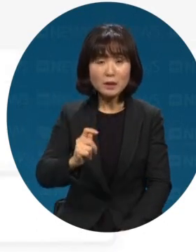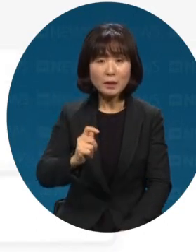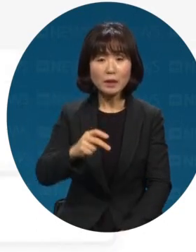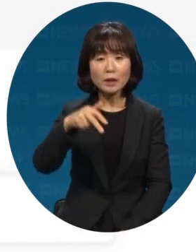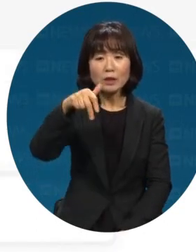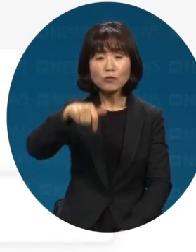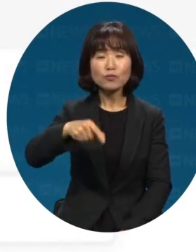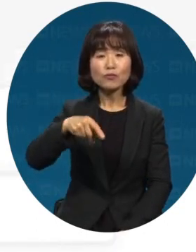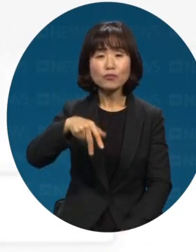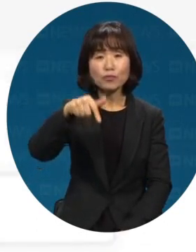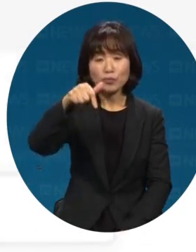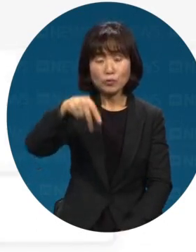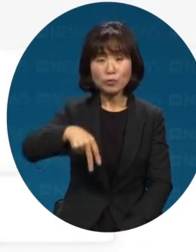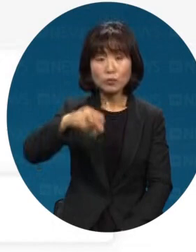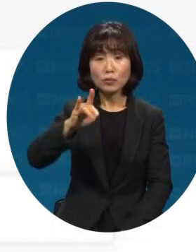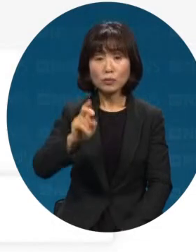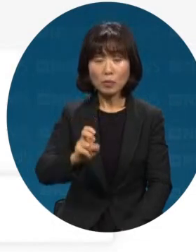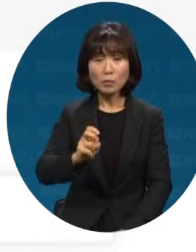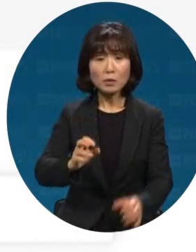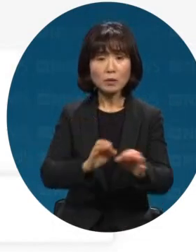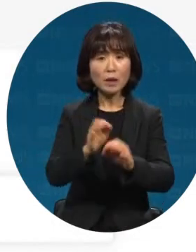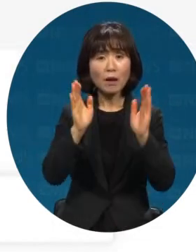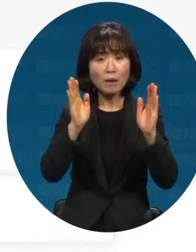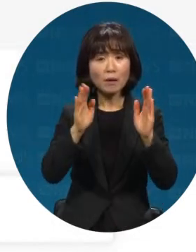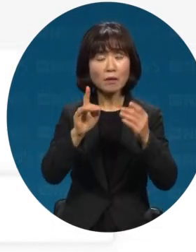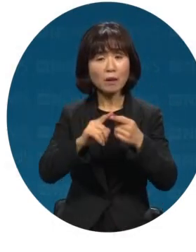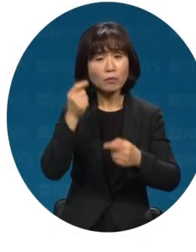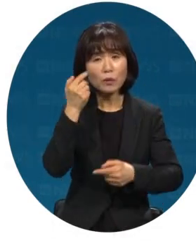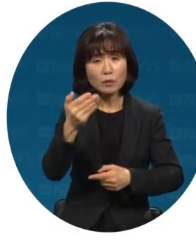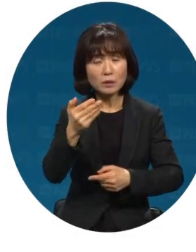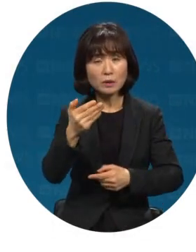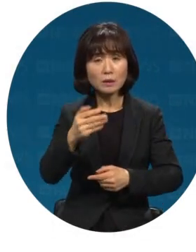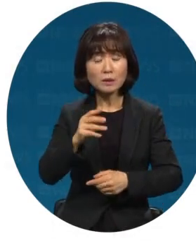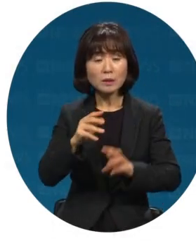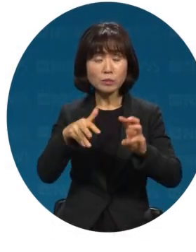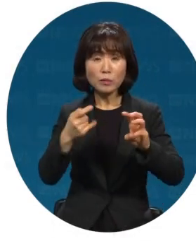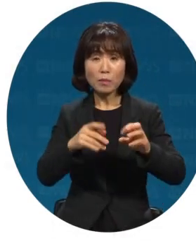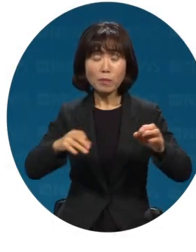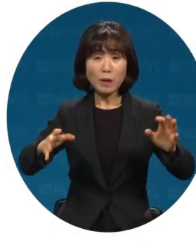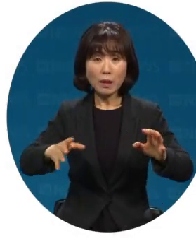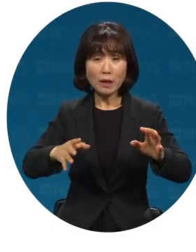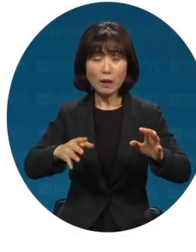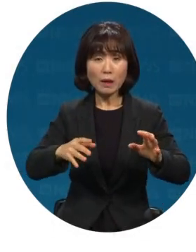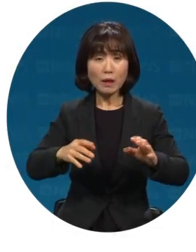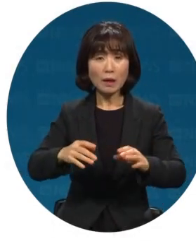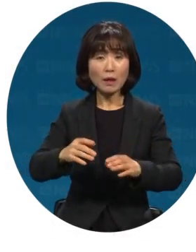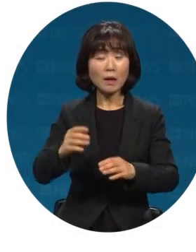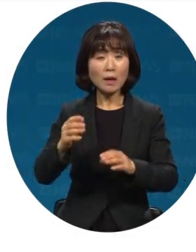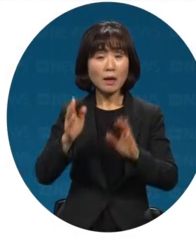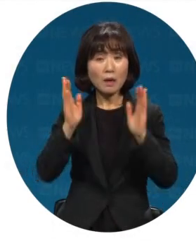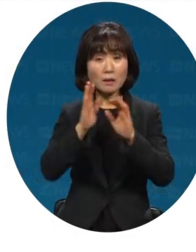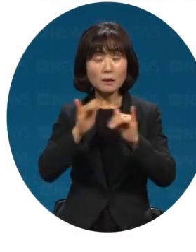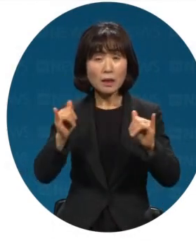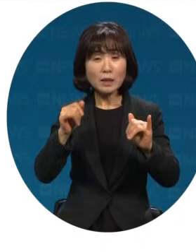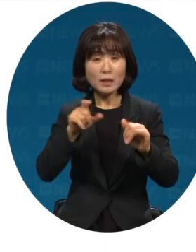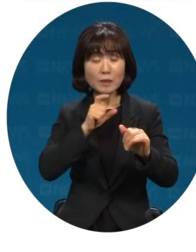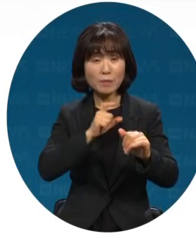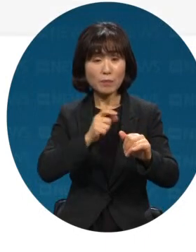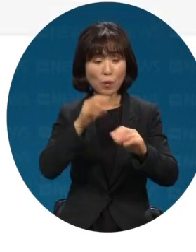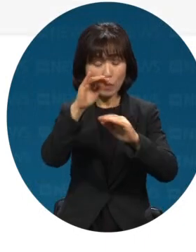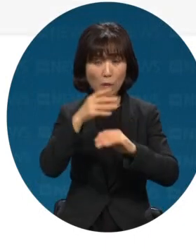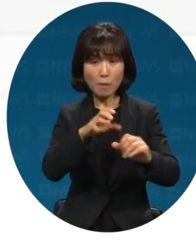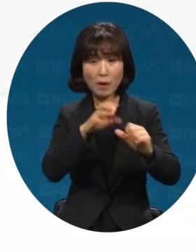물었더니 30초만에 관련 학자들의 언급까지 인용해 답합니다 특정한 주제의 에세이 서문을 요청하는 질문에도